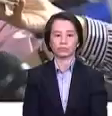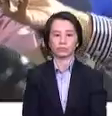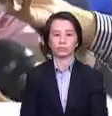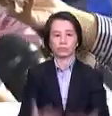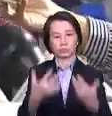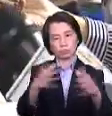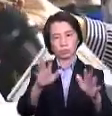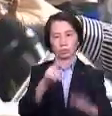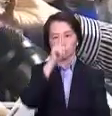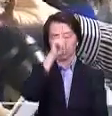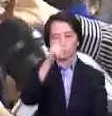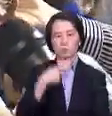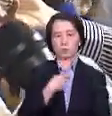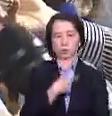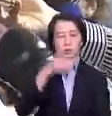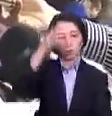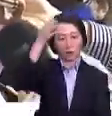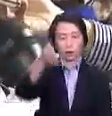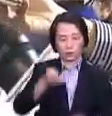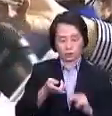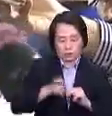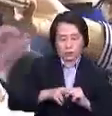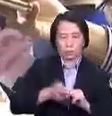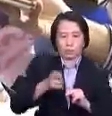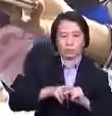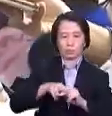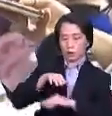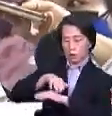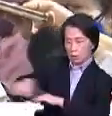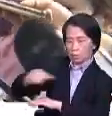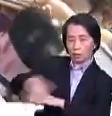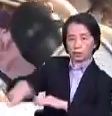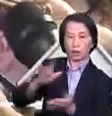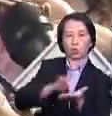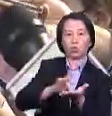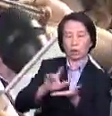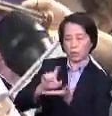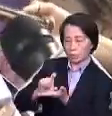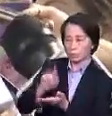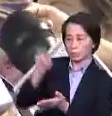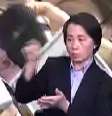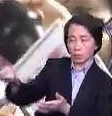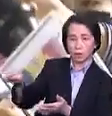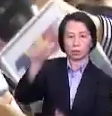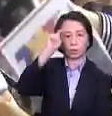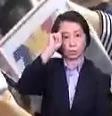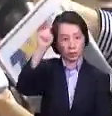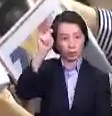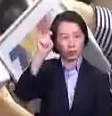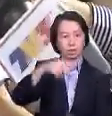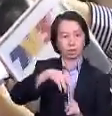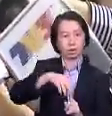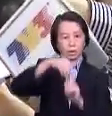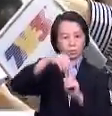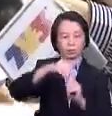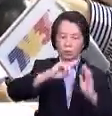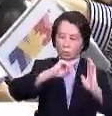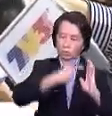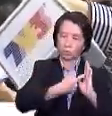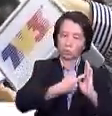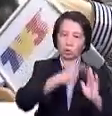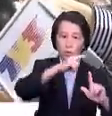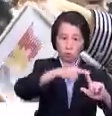Sudah pasti kita akan meningkatkan lagi penghantaran vaksin ke negeri Terengganu, terutamanya bermula